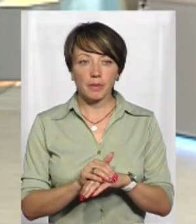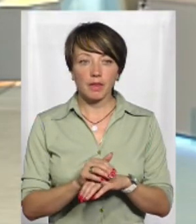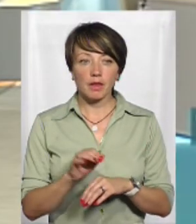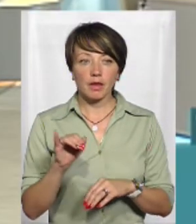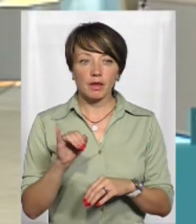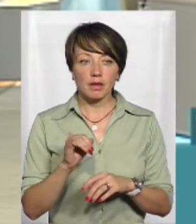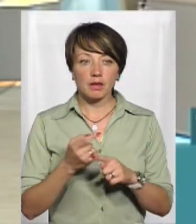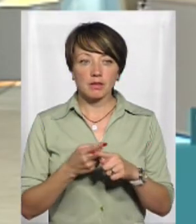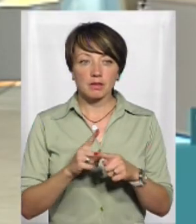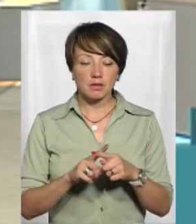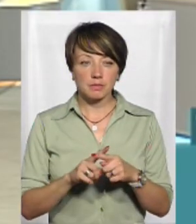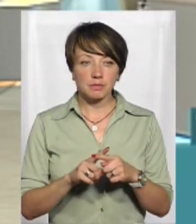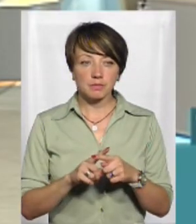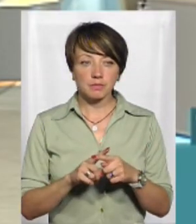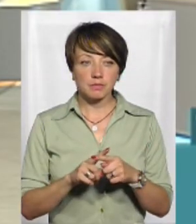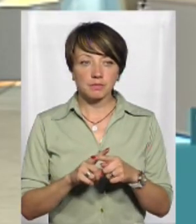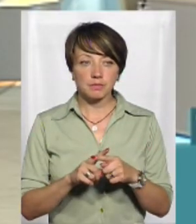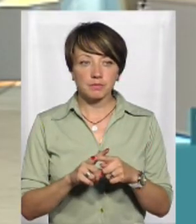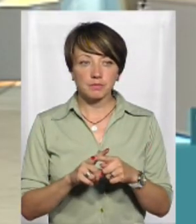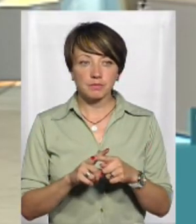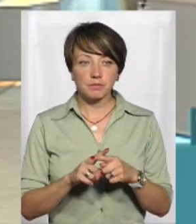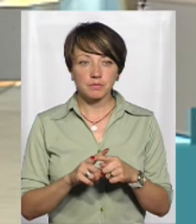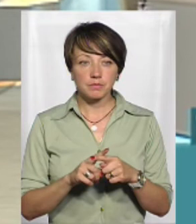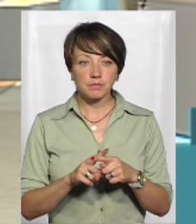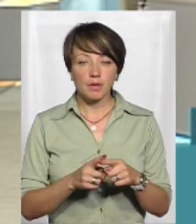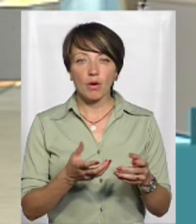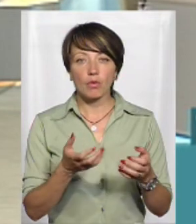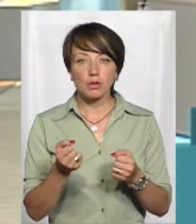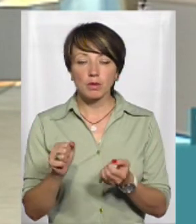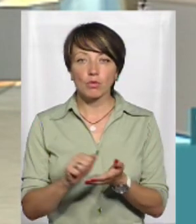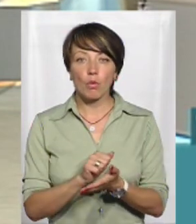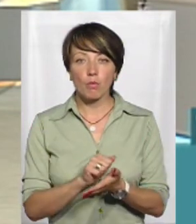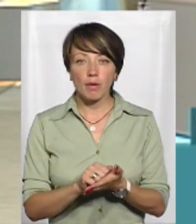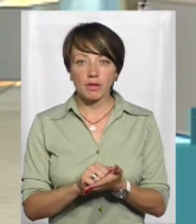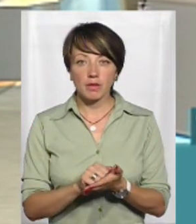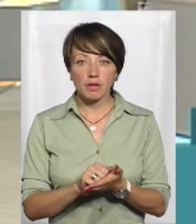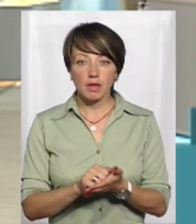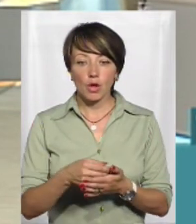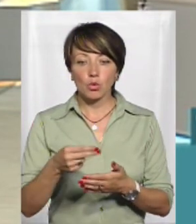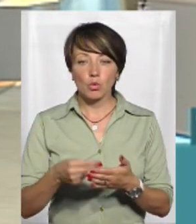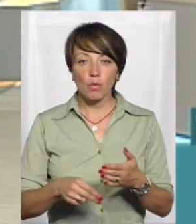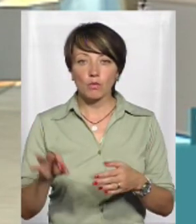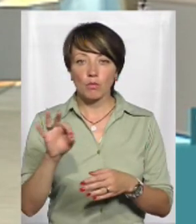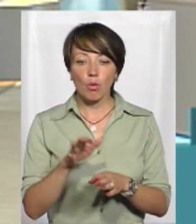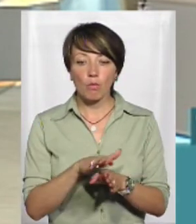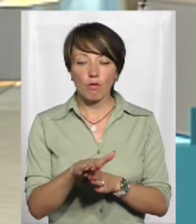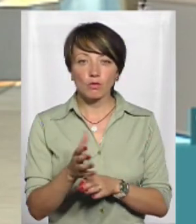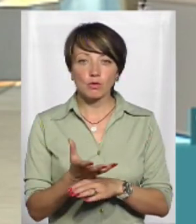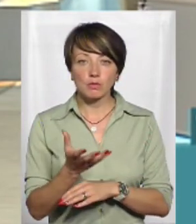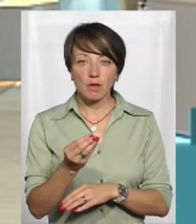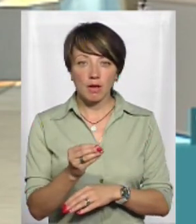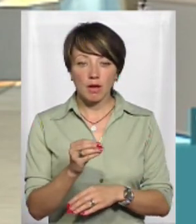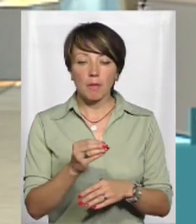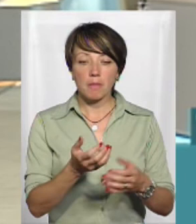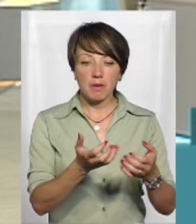укладений із житлово-будівельним кооперативом, я так розумію, отримати документи, довідку про повну сплату, акт